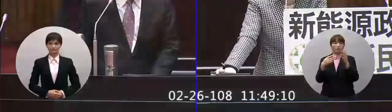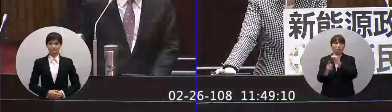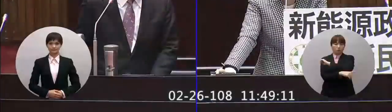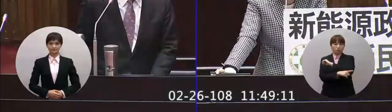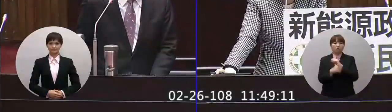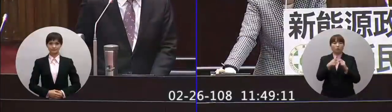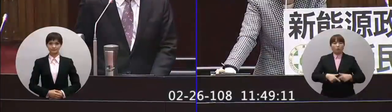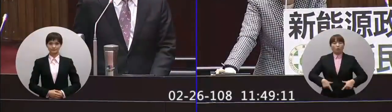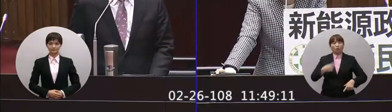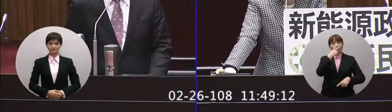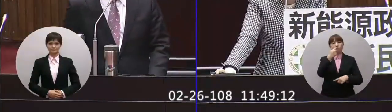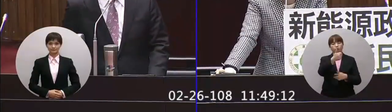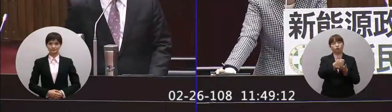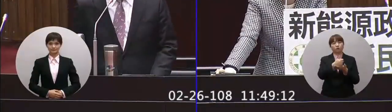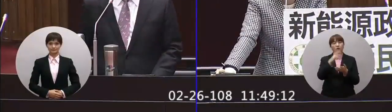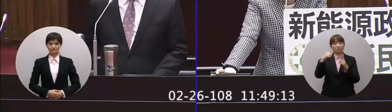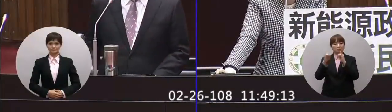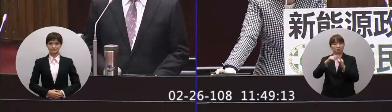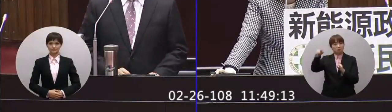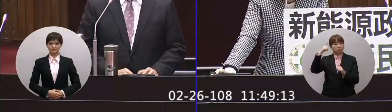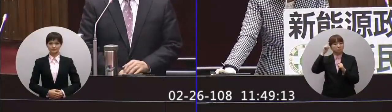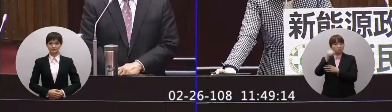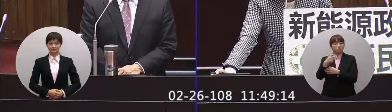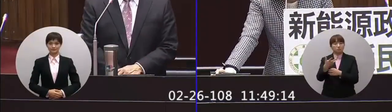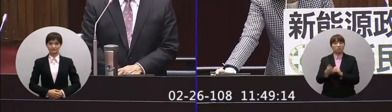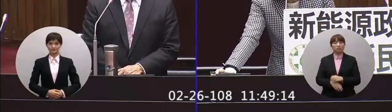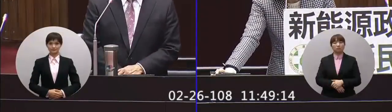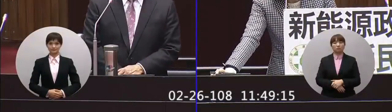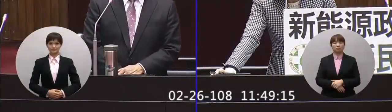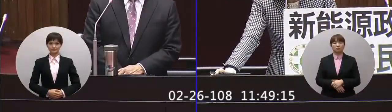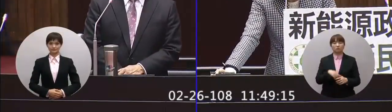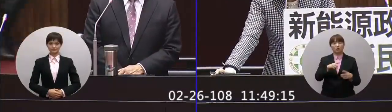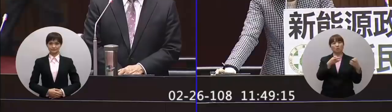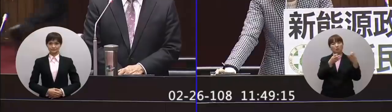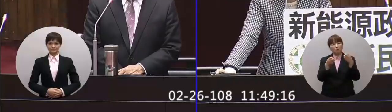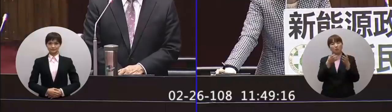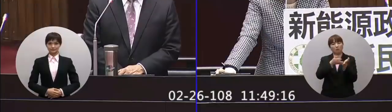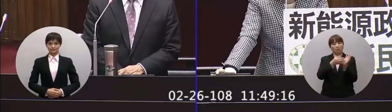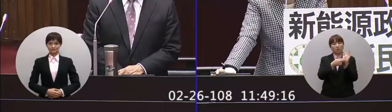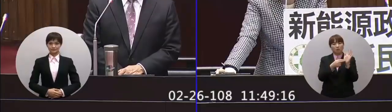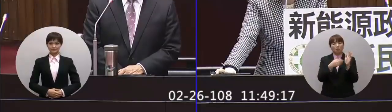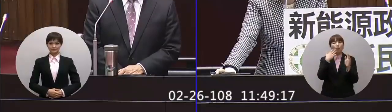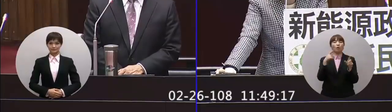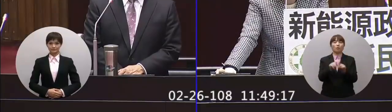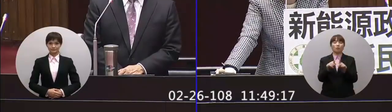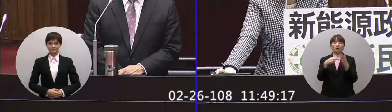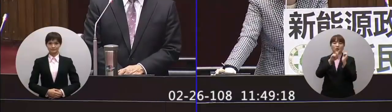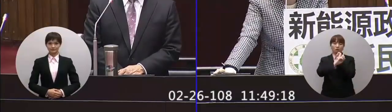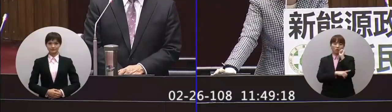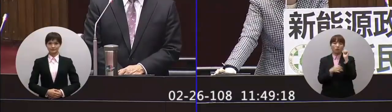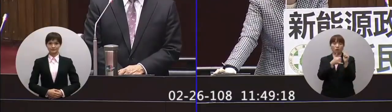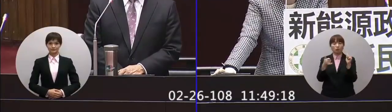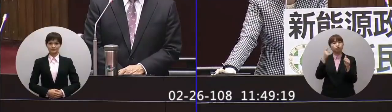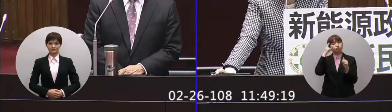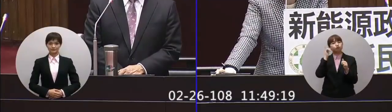勇气可嘉。但是人民买不买单？你这样子一个谈话，如果是在一般的立法委员，我